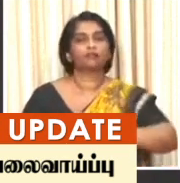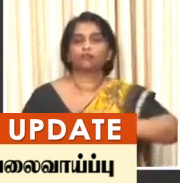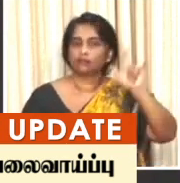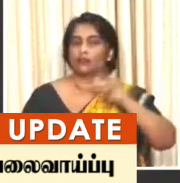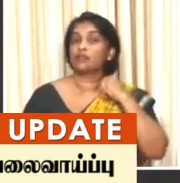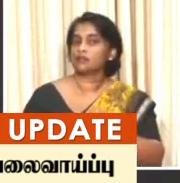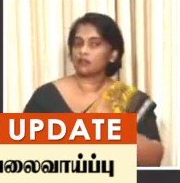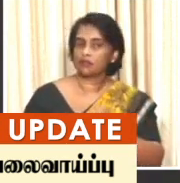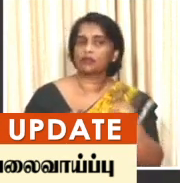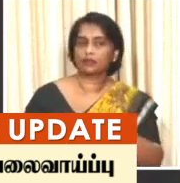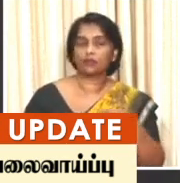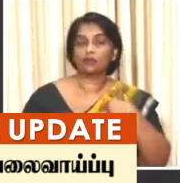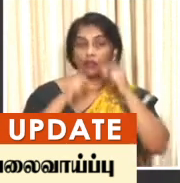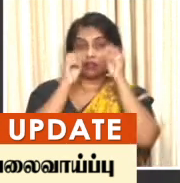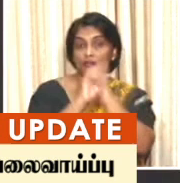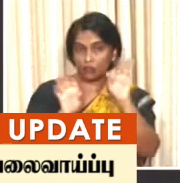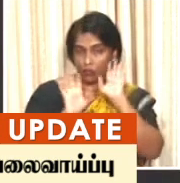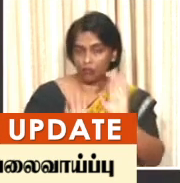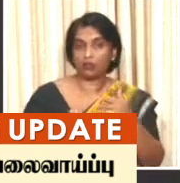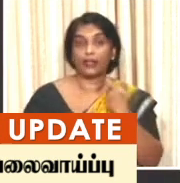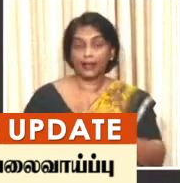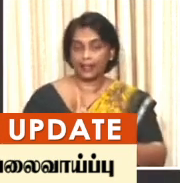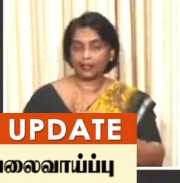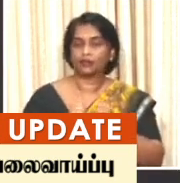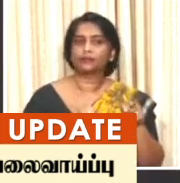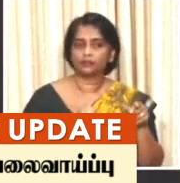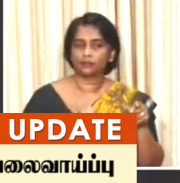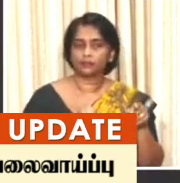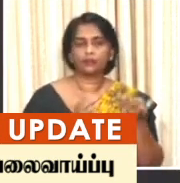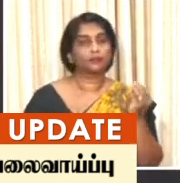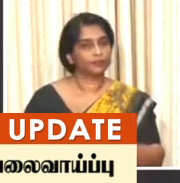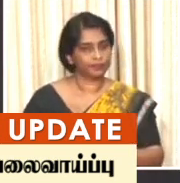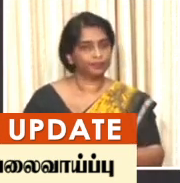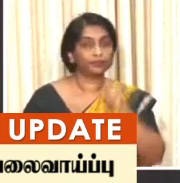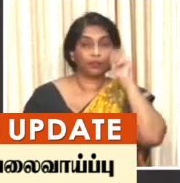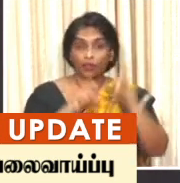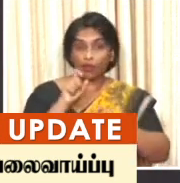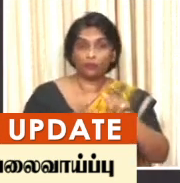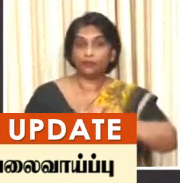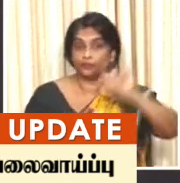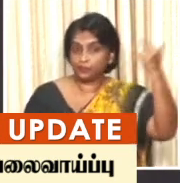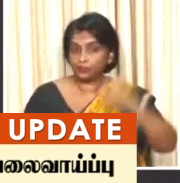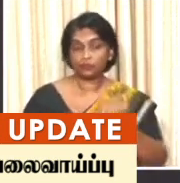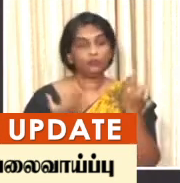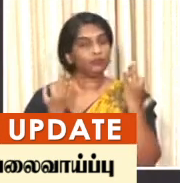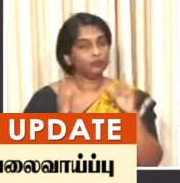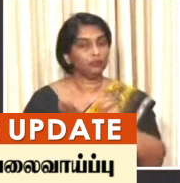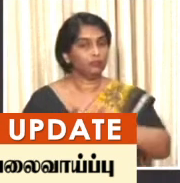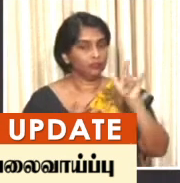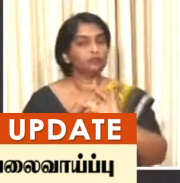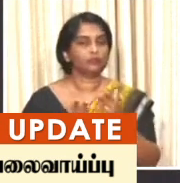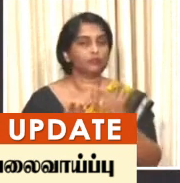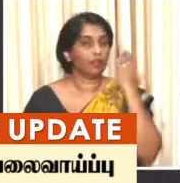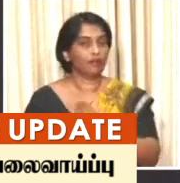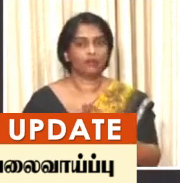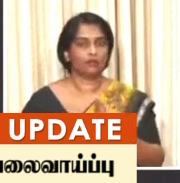හැබැයි රජයේ විදියට අපි දැනුවත් කිරීමක් කරනවා, නීතිය ක්‍රියාත්මක කිරීමක් කරනවා. තවදුරටත් මොකද මිනිසුන්ගේ යෑමේ ඊමේ නිදහස ගුවන්තොටුපළ හරහා සීමා